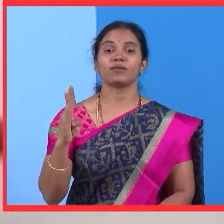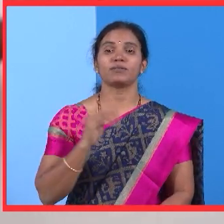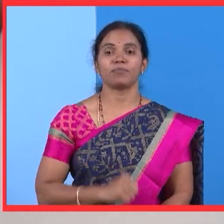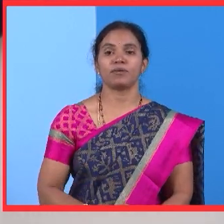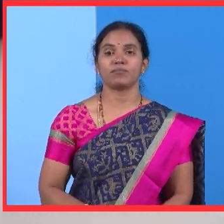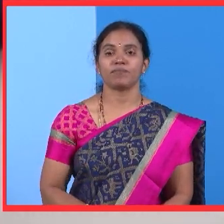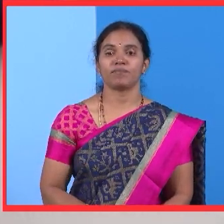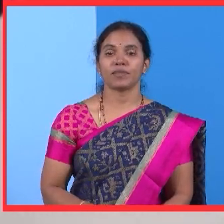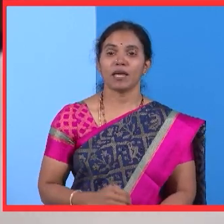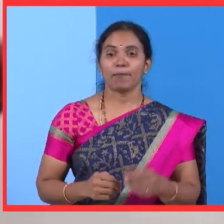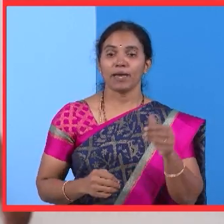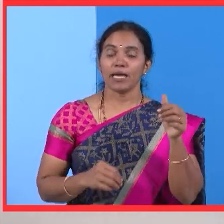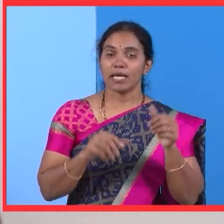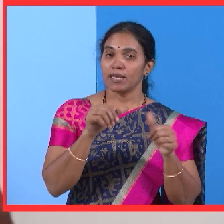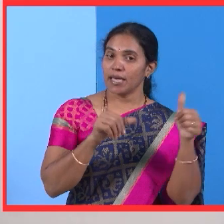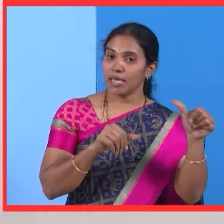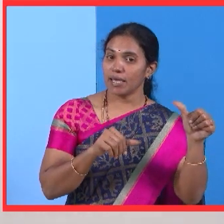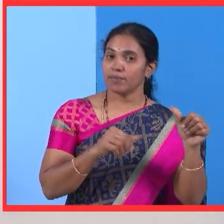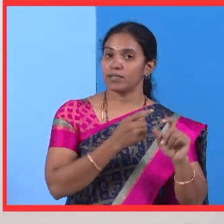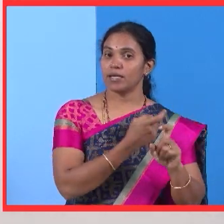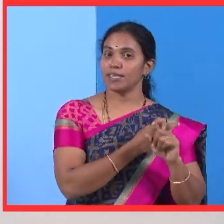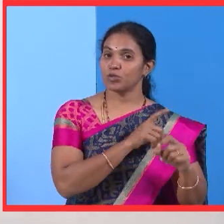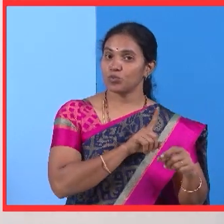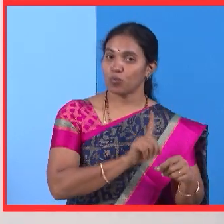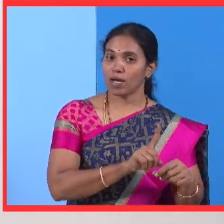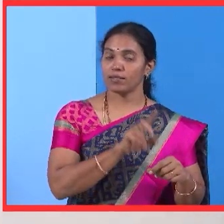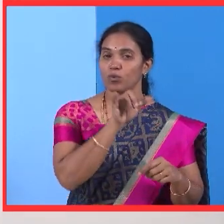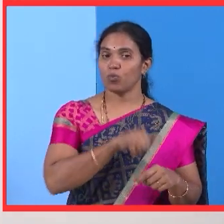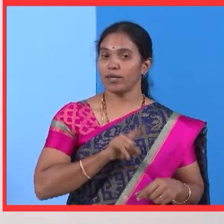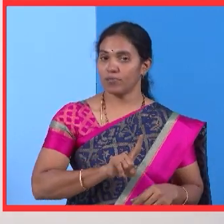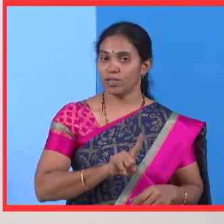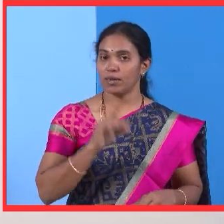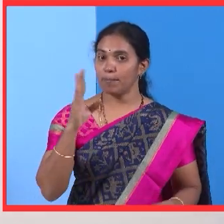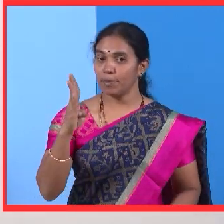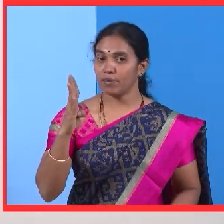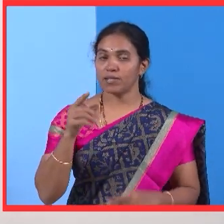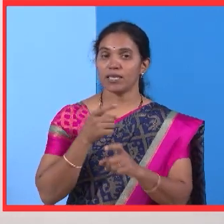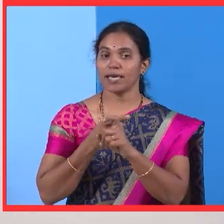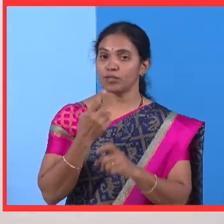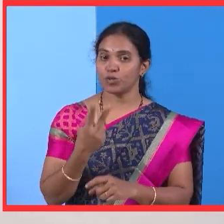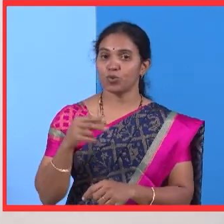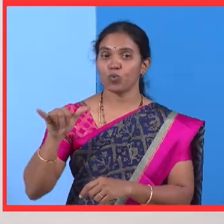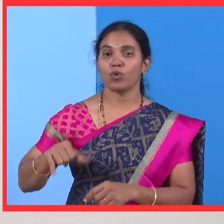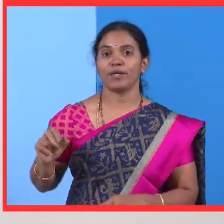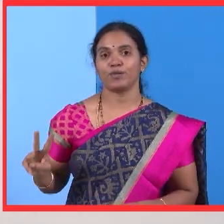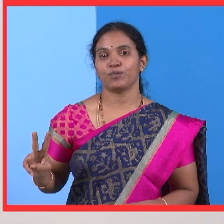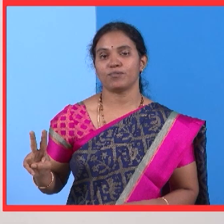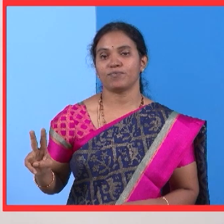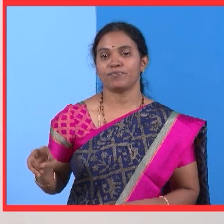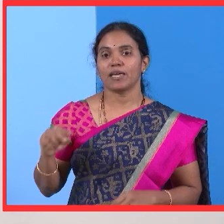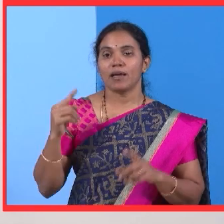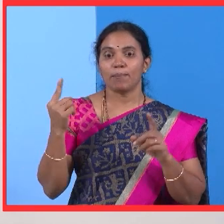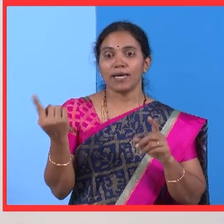எடுத்துப்போம், டூ ஏ மைனஸ் பியை ஒய் டூன்னு எடுத்துப்போம். முதல்ல வாய்பாடை கண்டுபிடிக்கணும். நாம் இப்போ என்ன கண்டுபிடிக்கணும்னா,